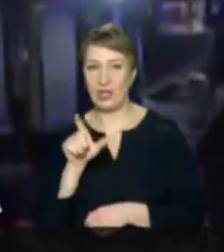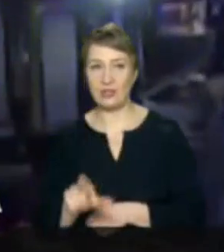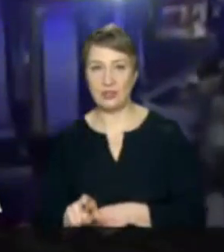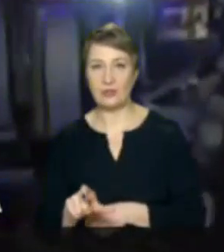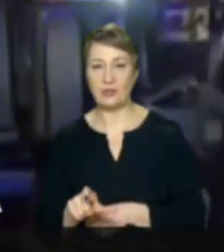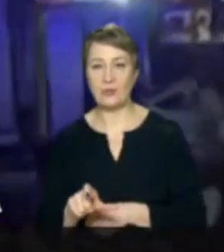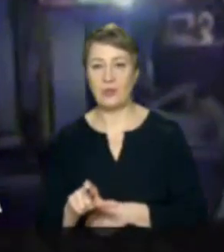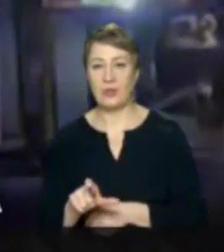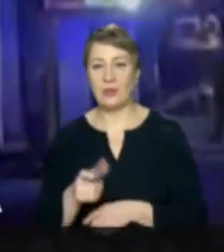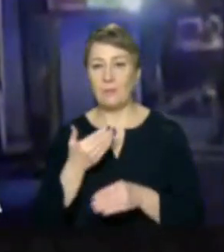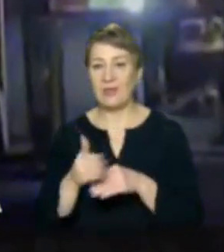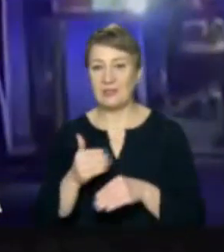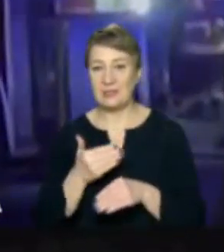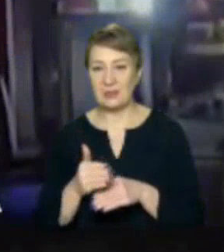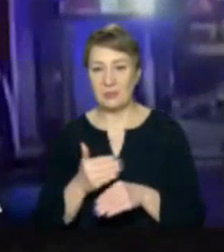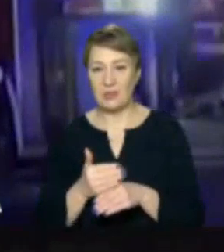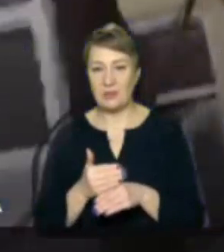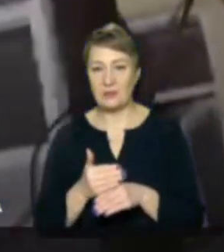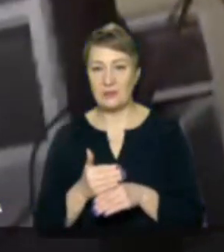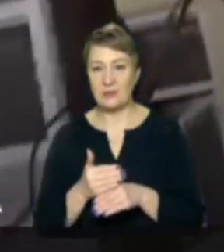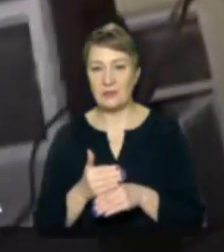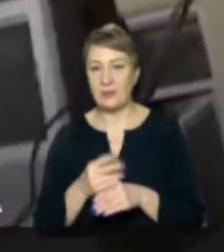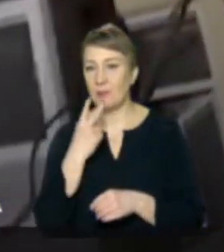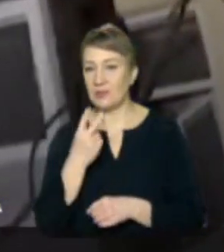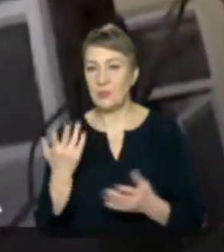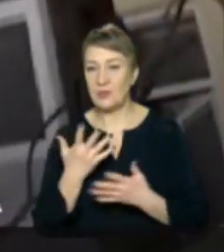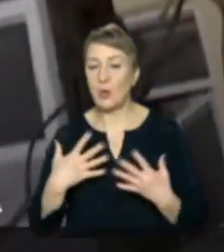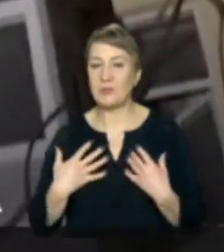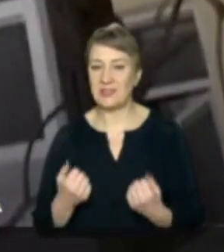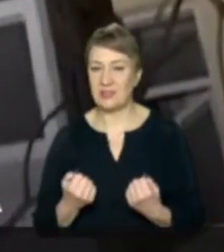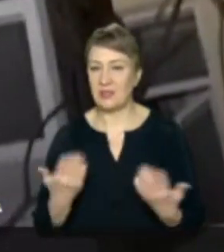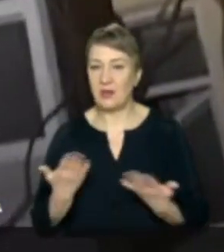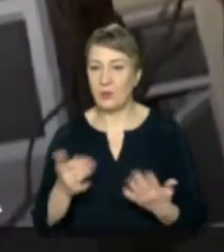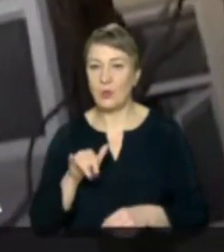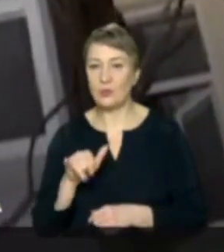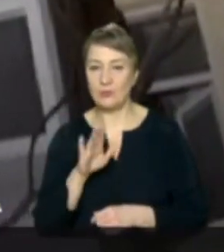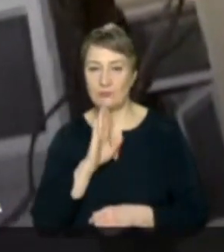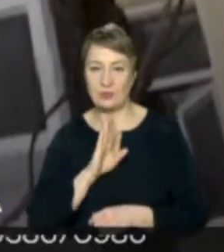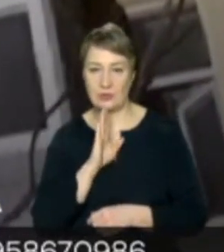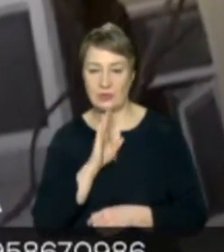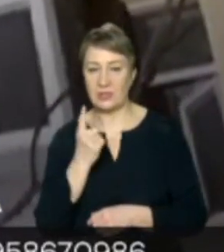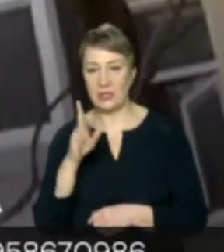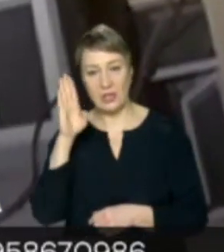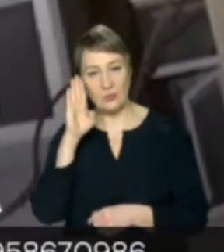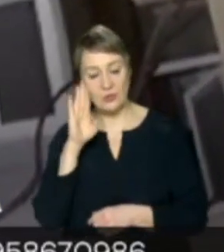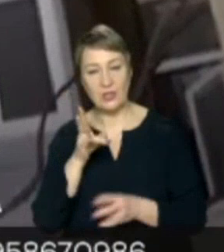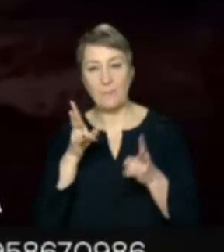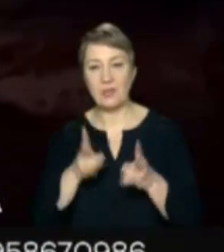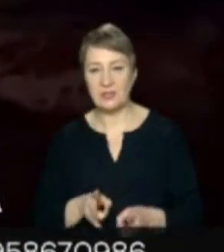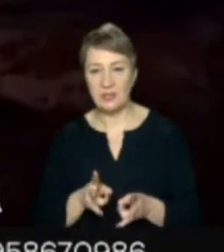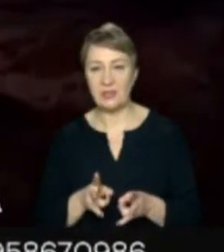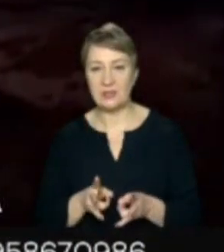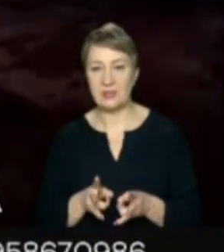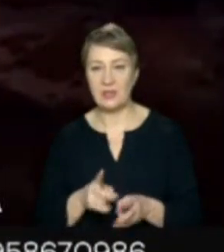пошли смотреть, в каком состоянии. Ну, вот. Один мужчина пострадал, есть